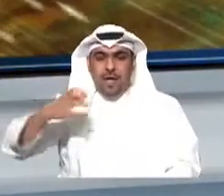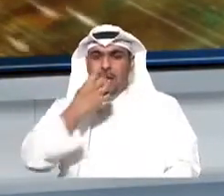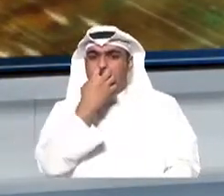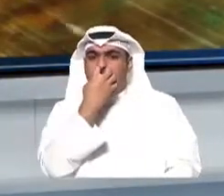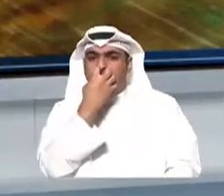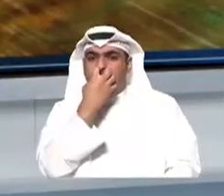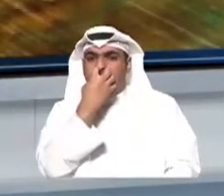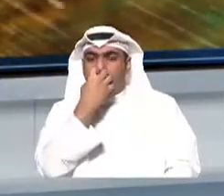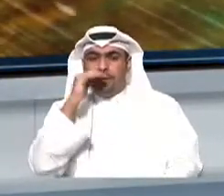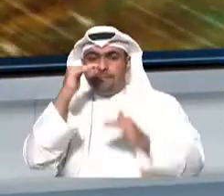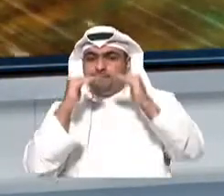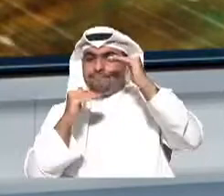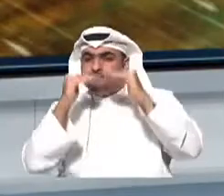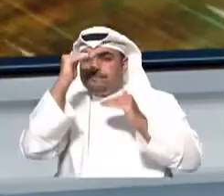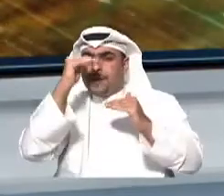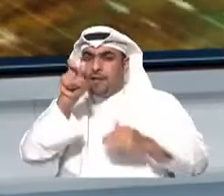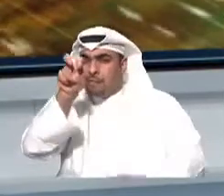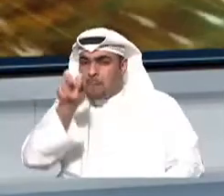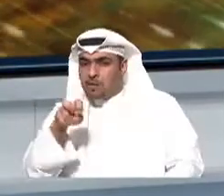ما بين